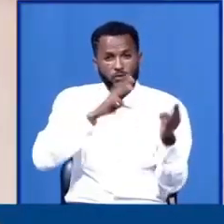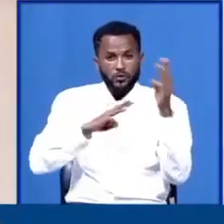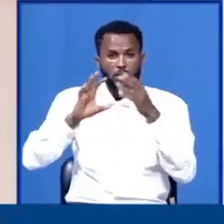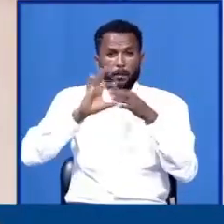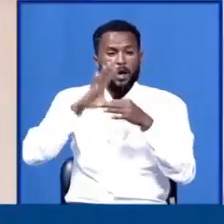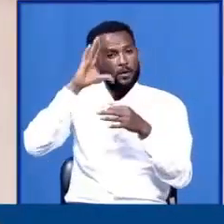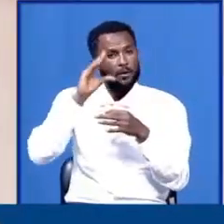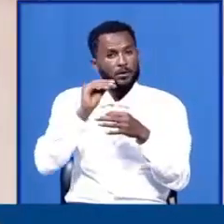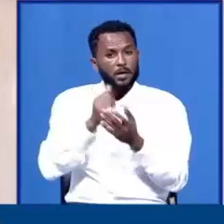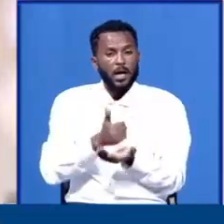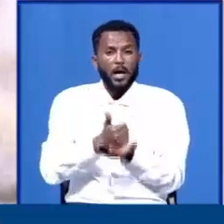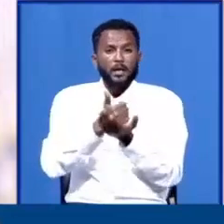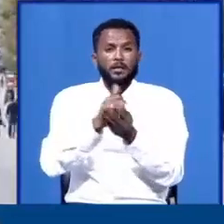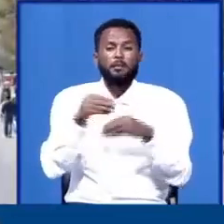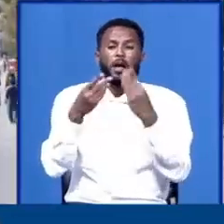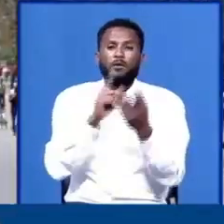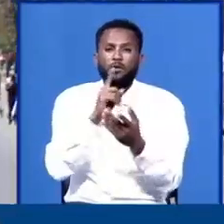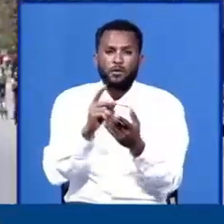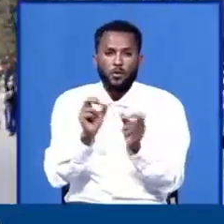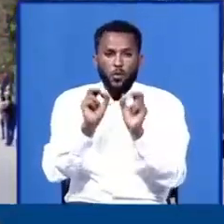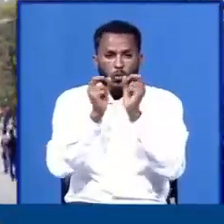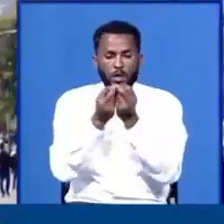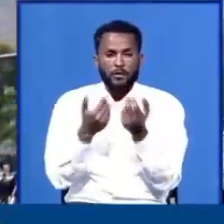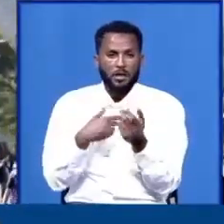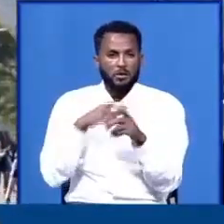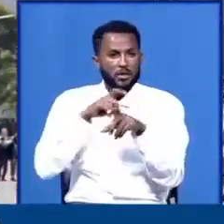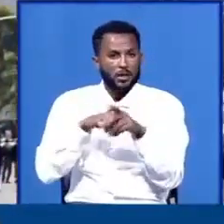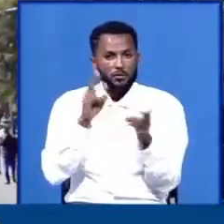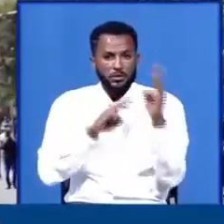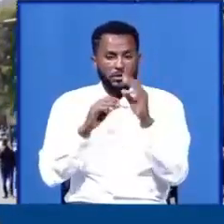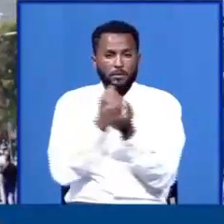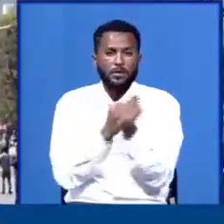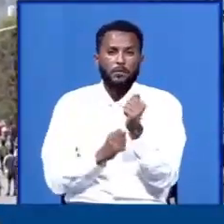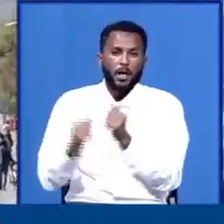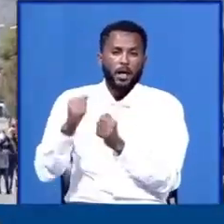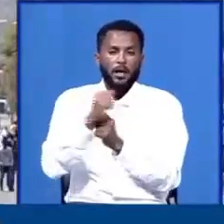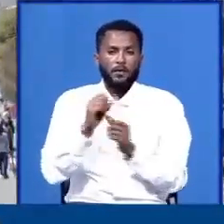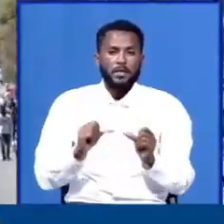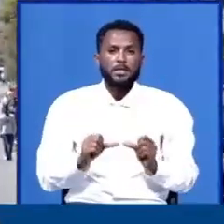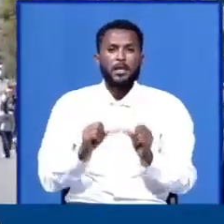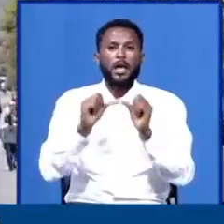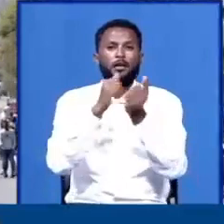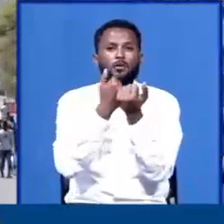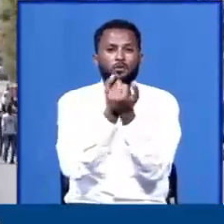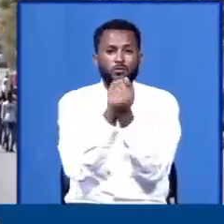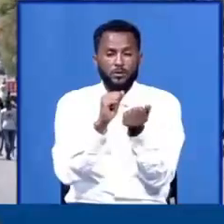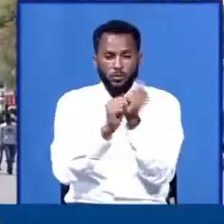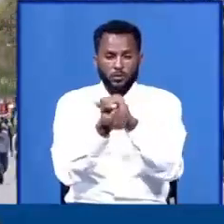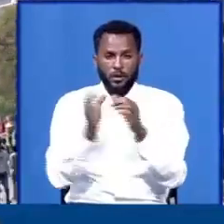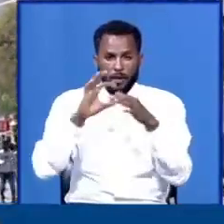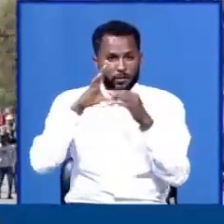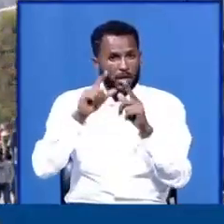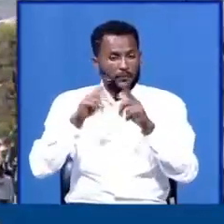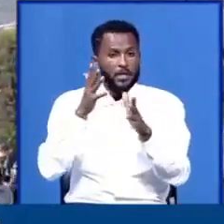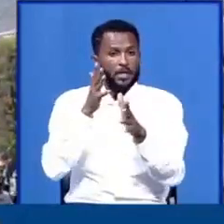ማሕበረሰብ ሓገዝ ምሃብ እዩ ማለት እዩ። ውዳበ እንተሃልዩ ግዜያዊ ፀገም ካብ ምፍታሕ ብዝዘለለ ዘላቐ ለውጢ ሕብረተሰብ ኣብ ምምፃእ እውን ዓብዪ ግደ